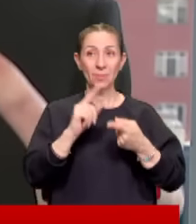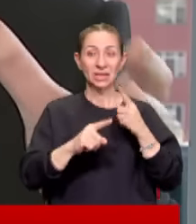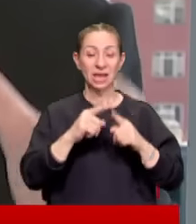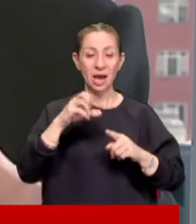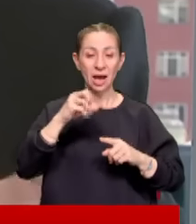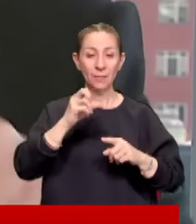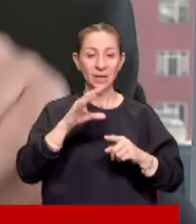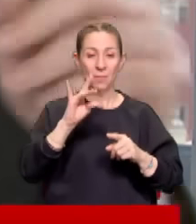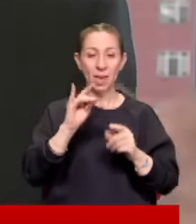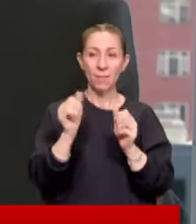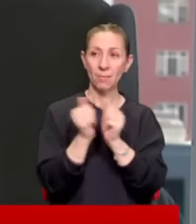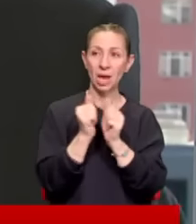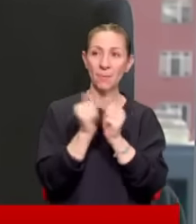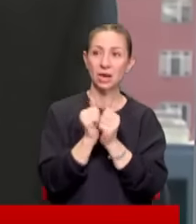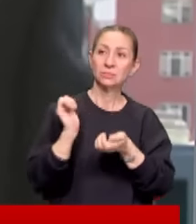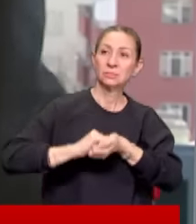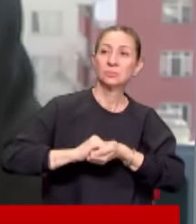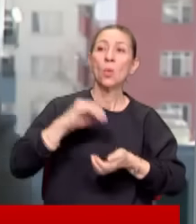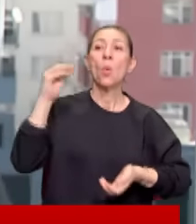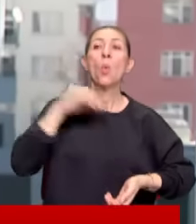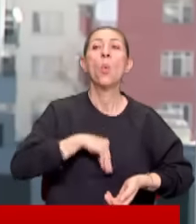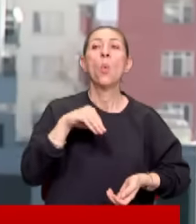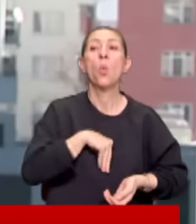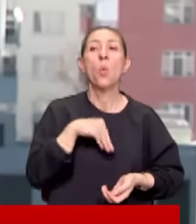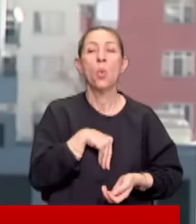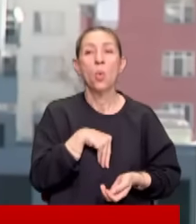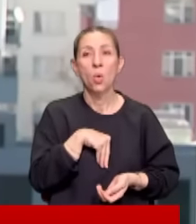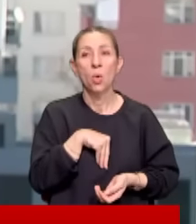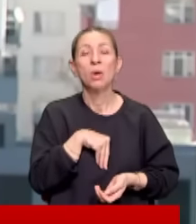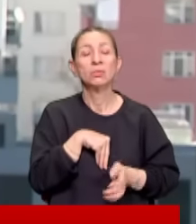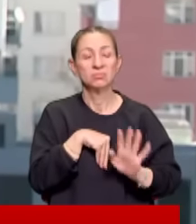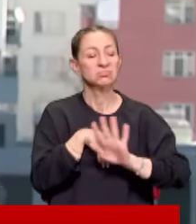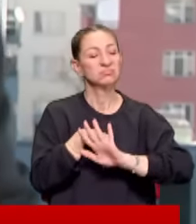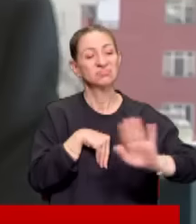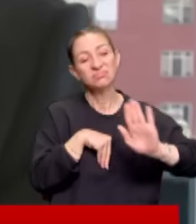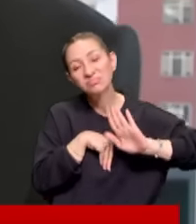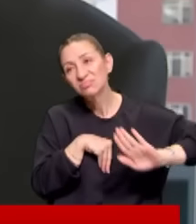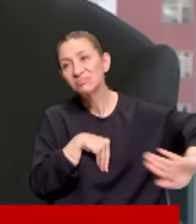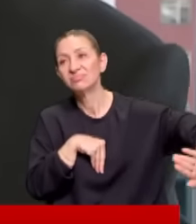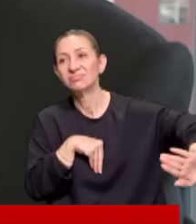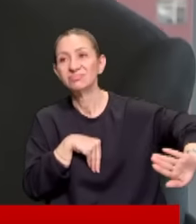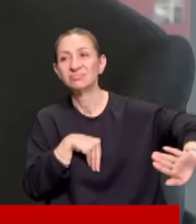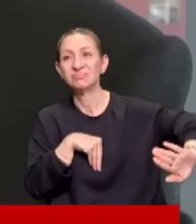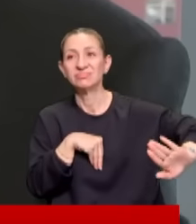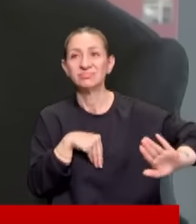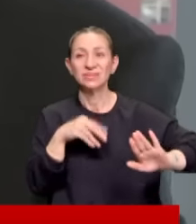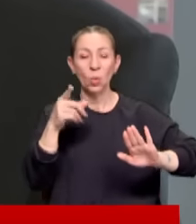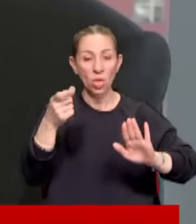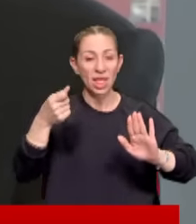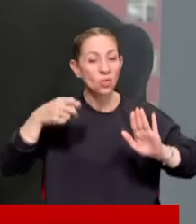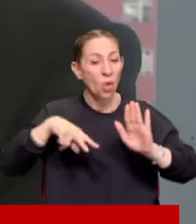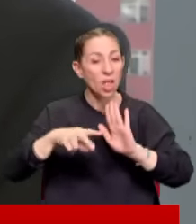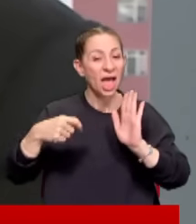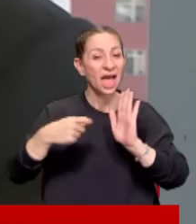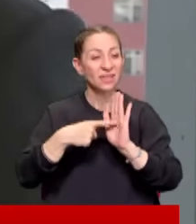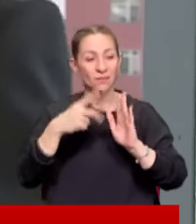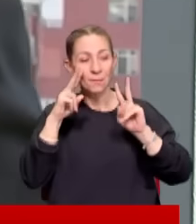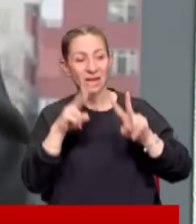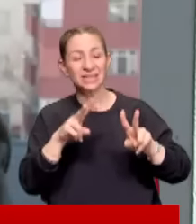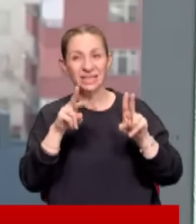AK Parti ve MHP yani Cumhur Koalisyonu'yla aynı dilde buluşturup Cumhur Koalisyonu'nun amaç ve baktığı